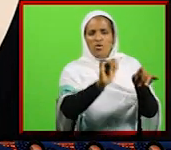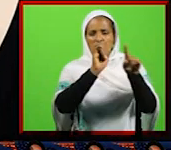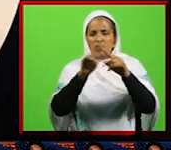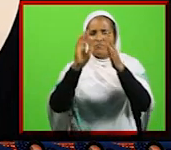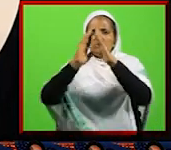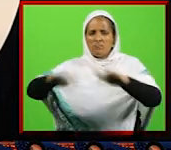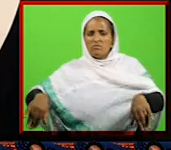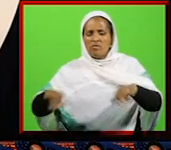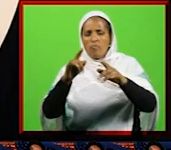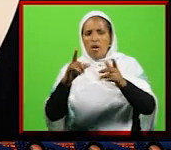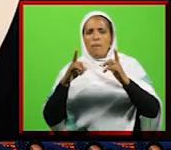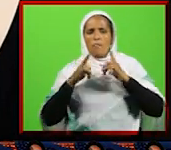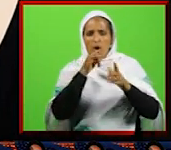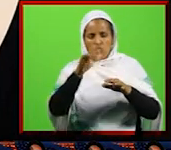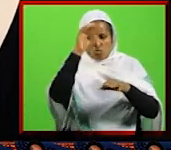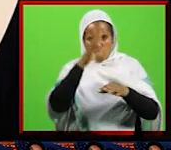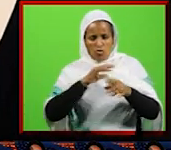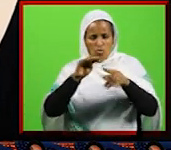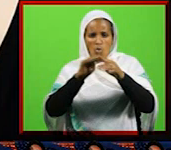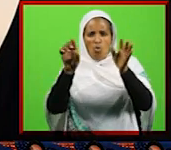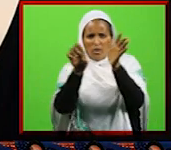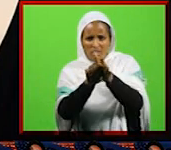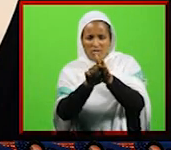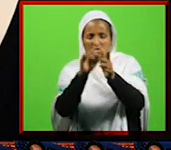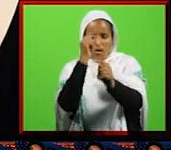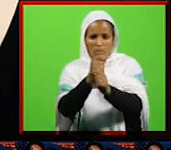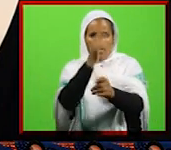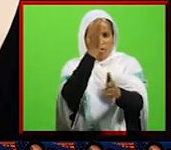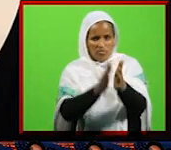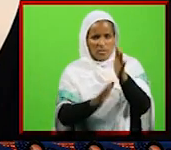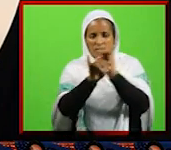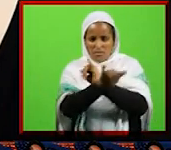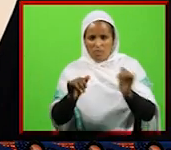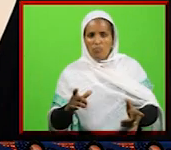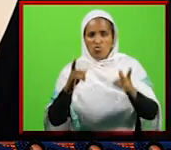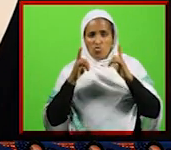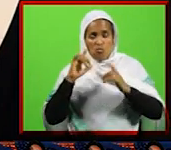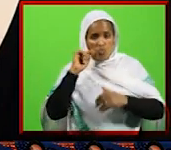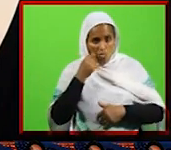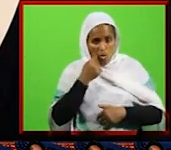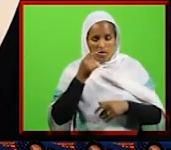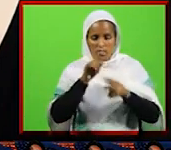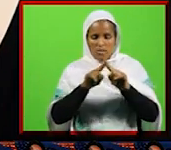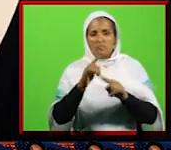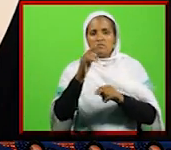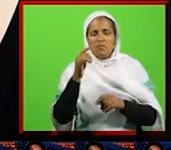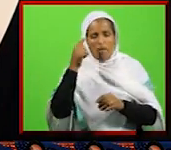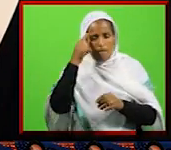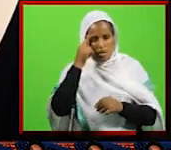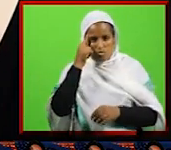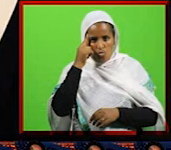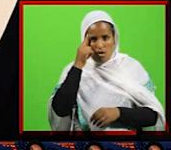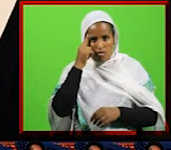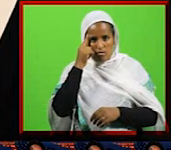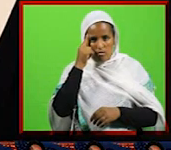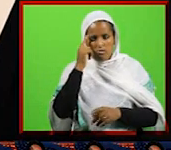በአንድ የማያኖሩ ነገሮች እንደ ሙያው ህግና እንደ ድርጊቱ አፈጻጸም ቢኖሩም ግን ማስተዋል